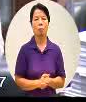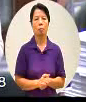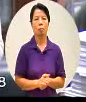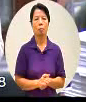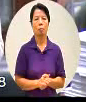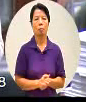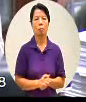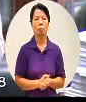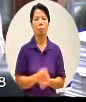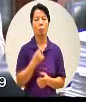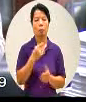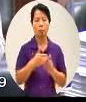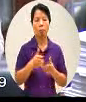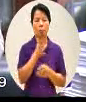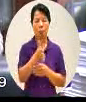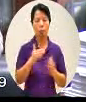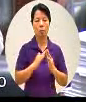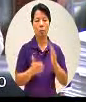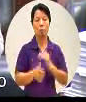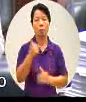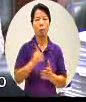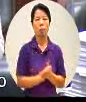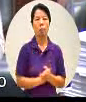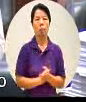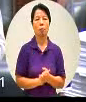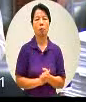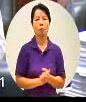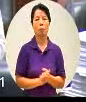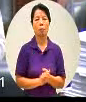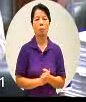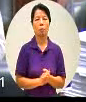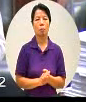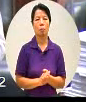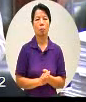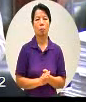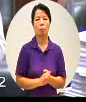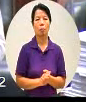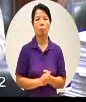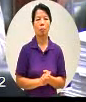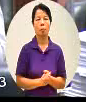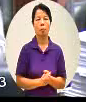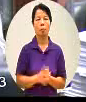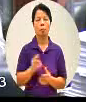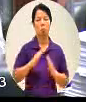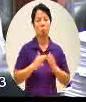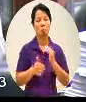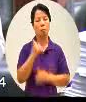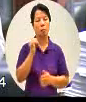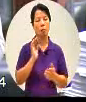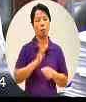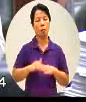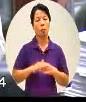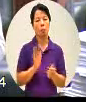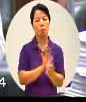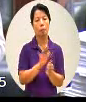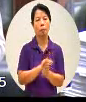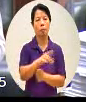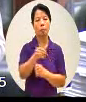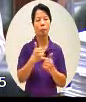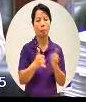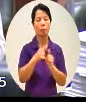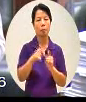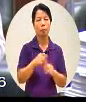问俺市长啊，市长上会徛伫老百姓的立场想的啊，因为你们也不是民选的，对不